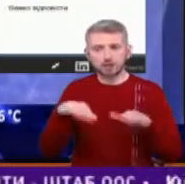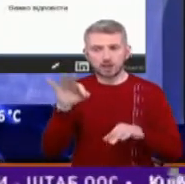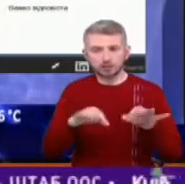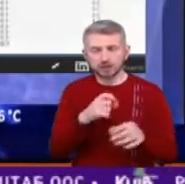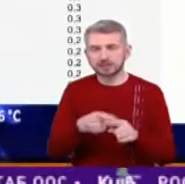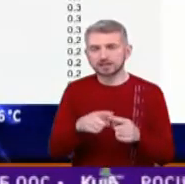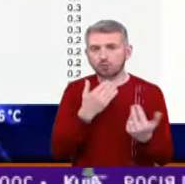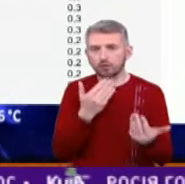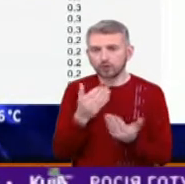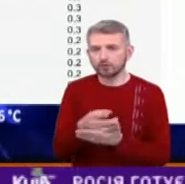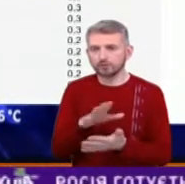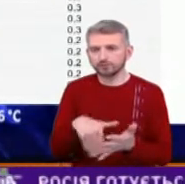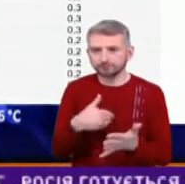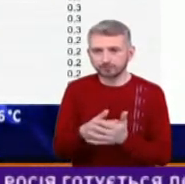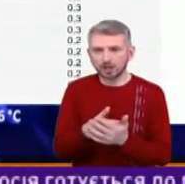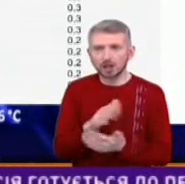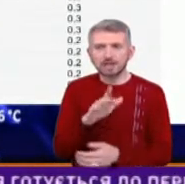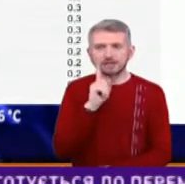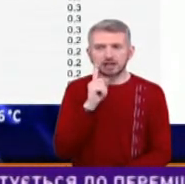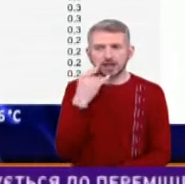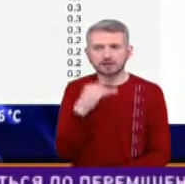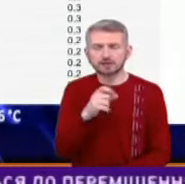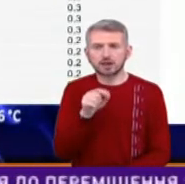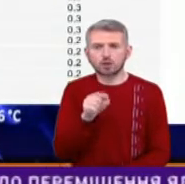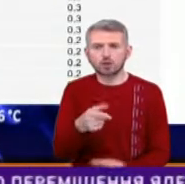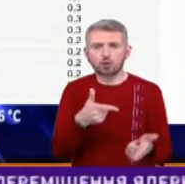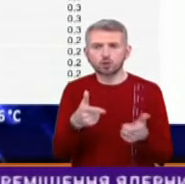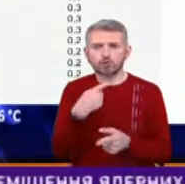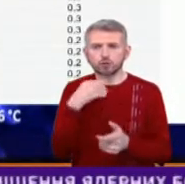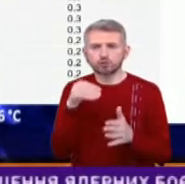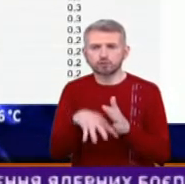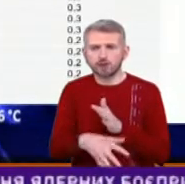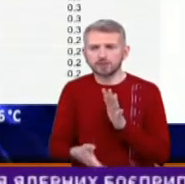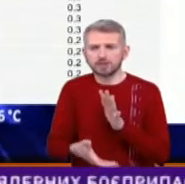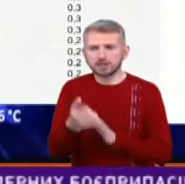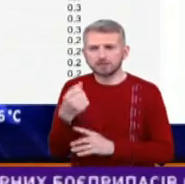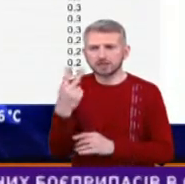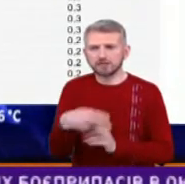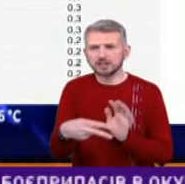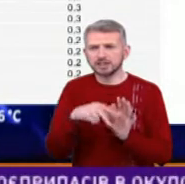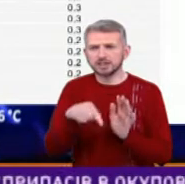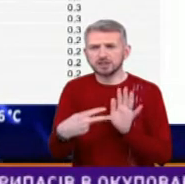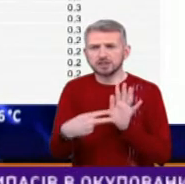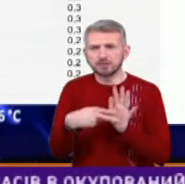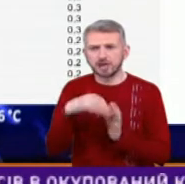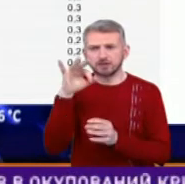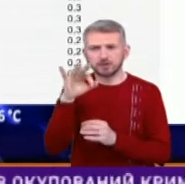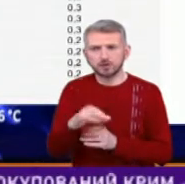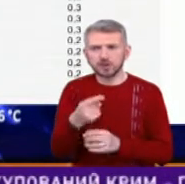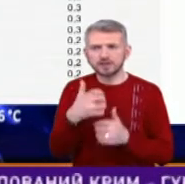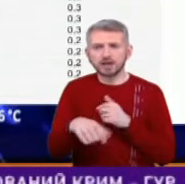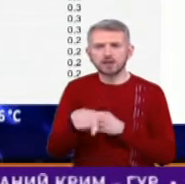цим опитуванням залишається Володимир Зеленський, за якого готові проголосувати і підтримати 27,7% серед тих,